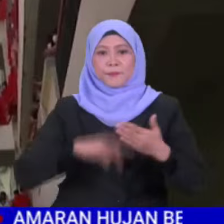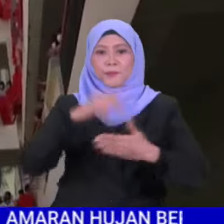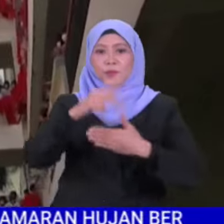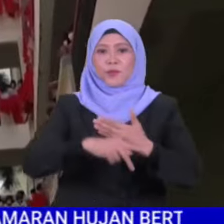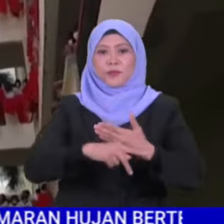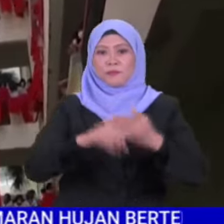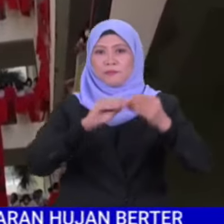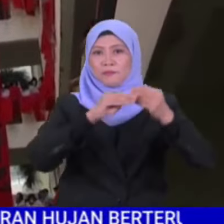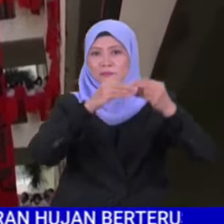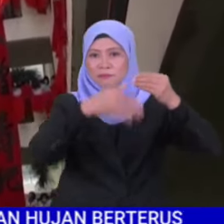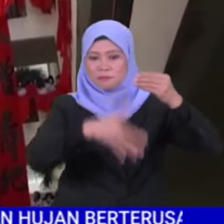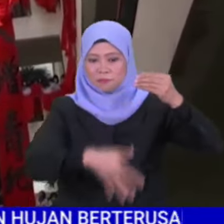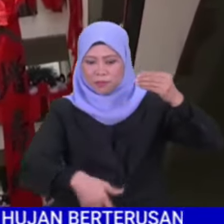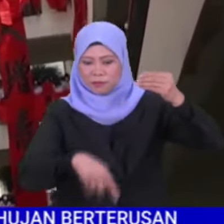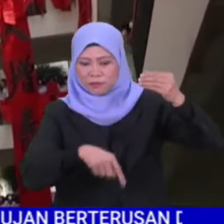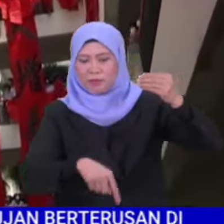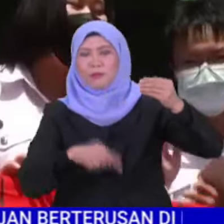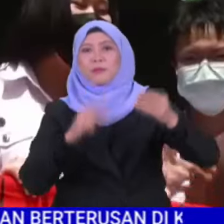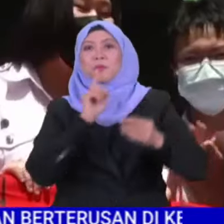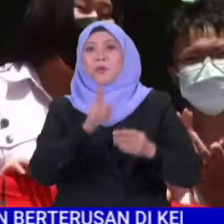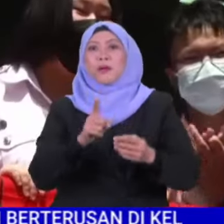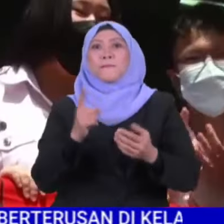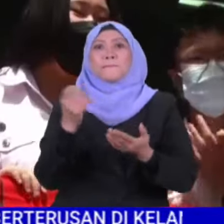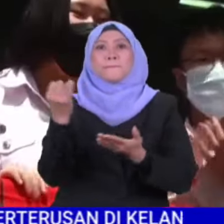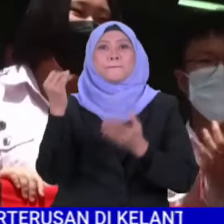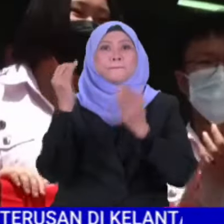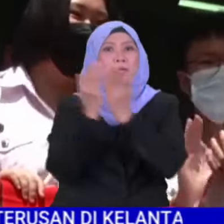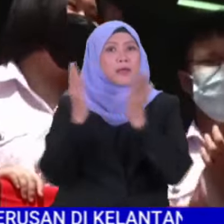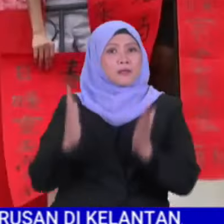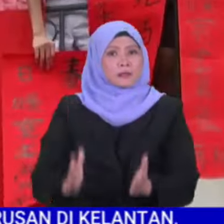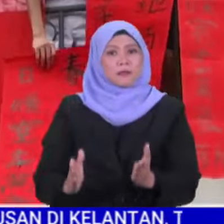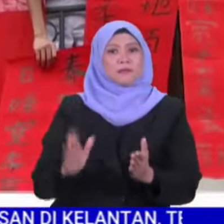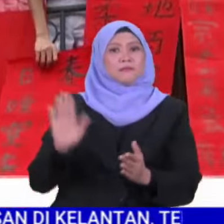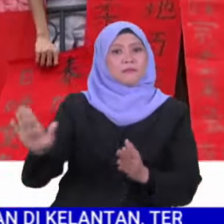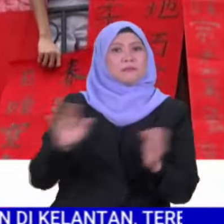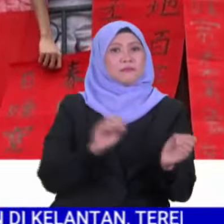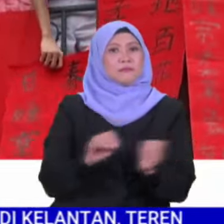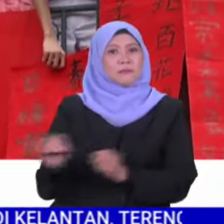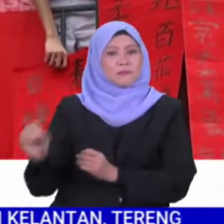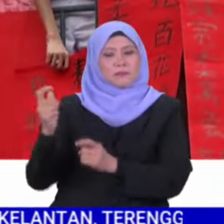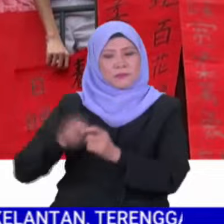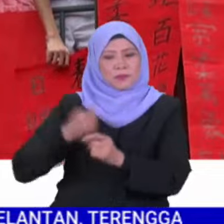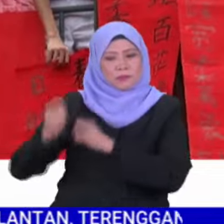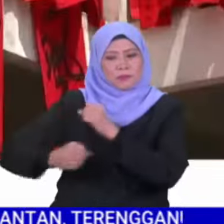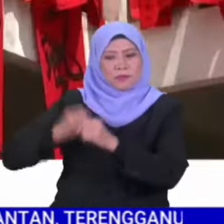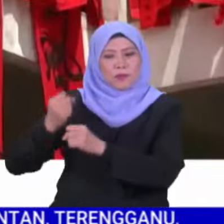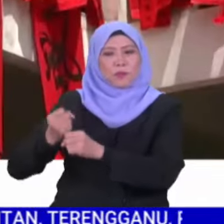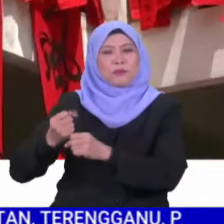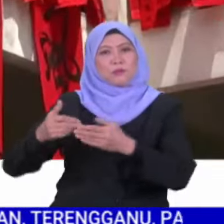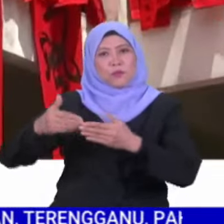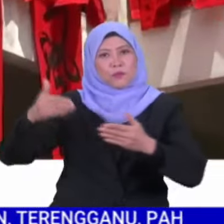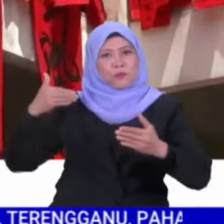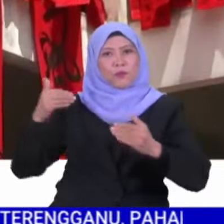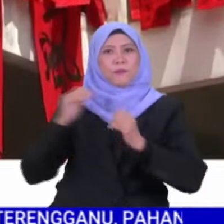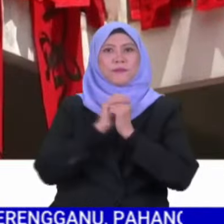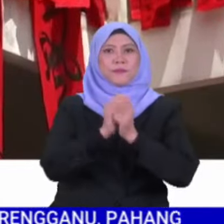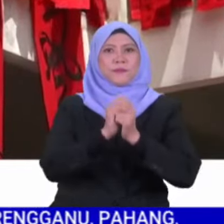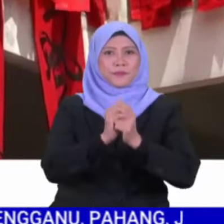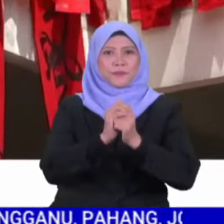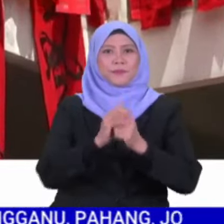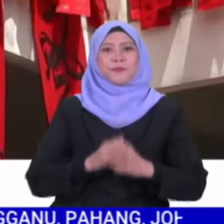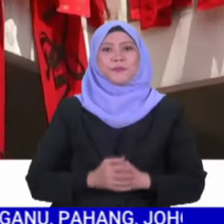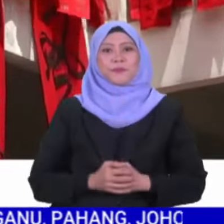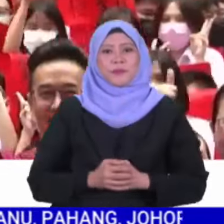Program couplet yang dihasilkan pelajar sekolah tersebut dianjurkan setiap tahun sebelum sambutan Tahun Baharu